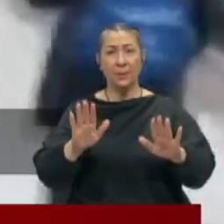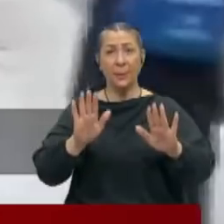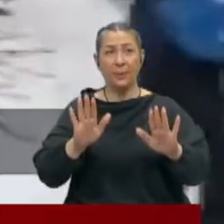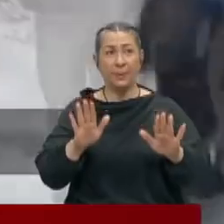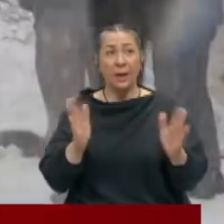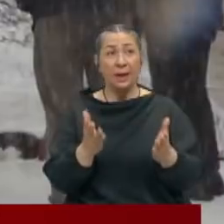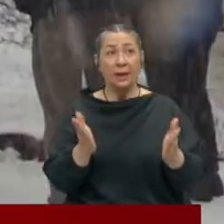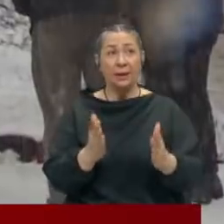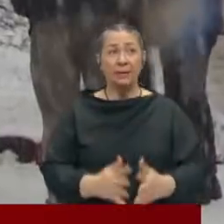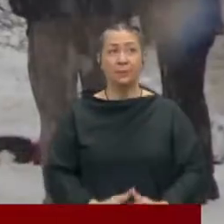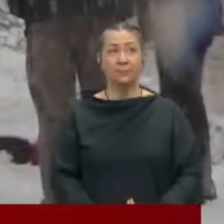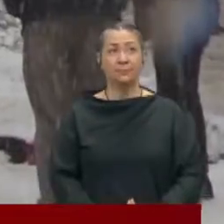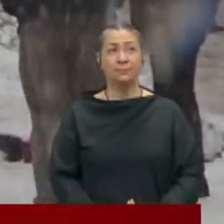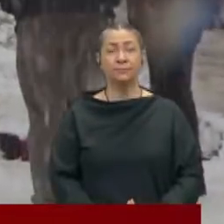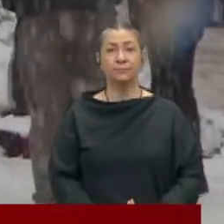Geldiler.